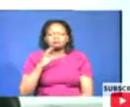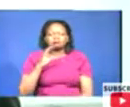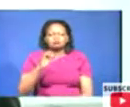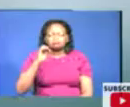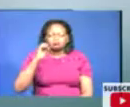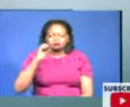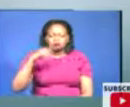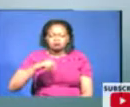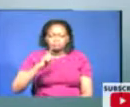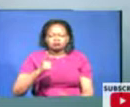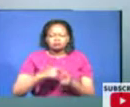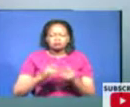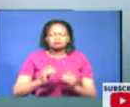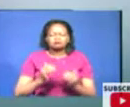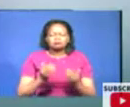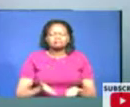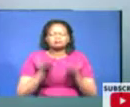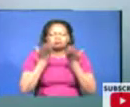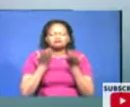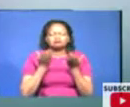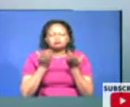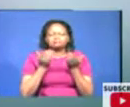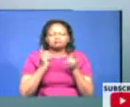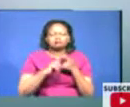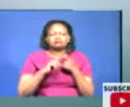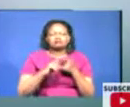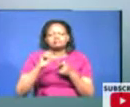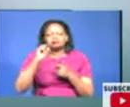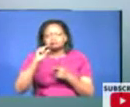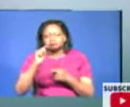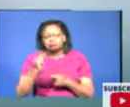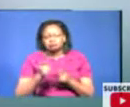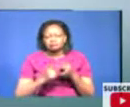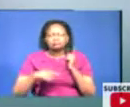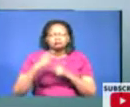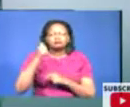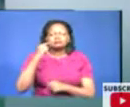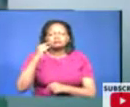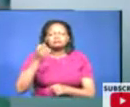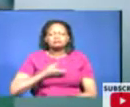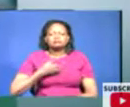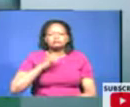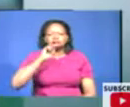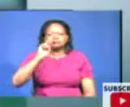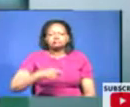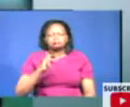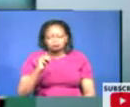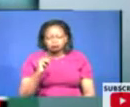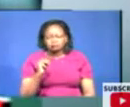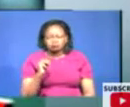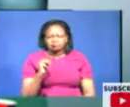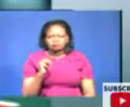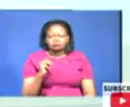nikapatia sergeant. Shortly after 1988 he won another gold medal in the 5000 meters race in Seoul,